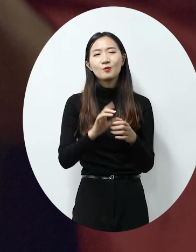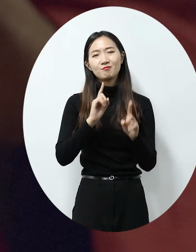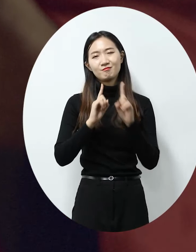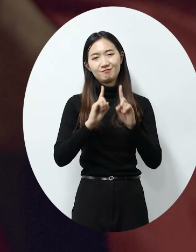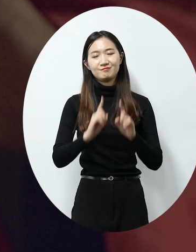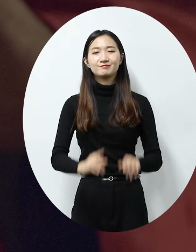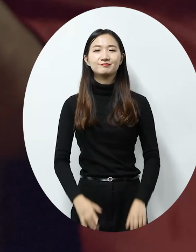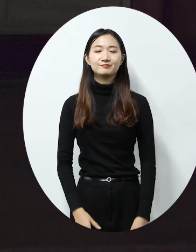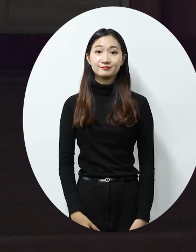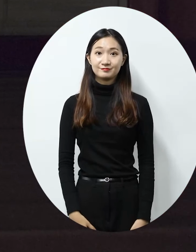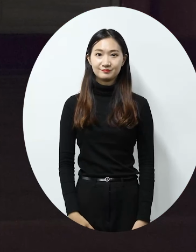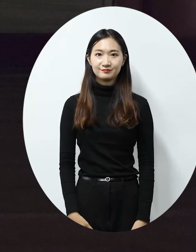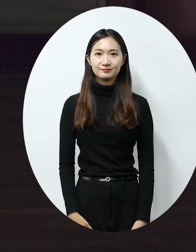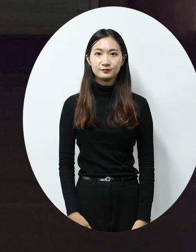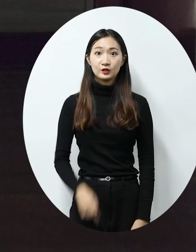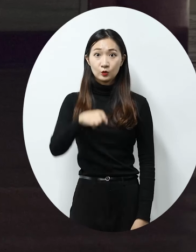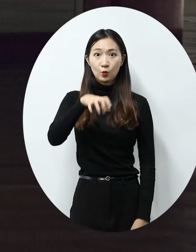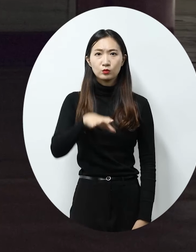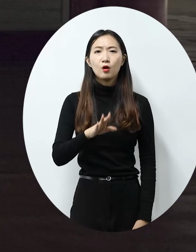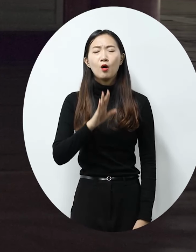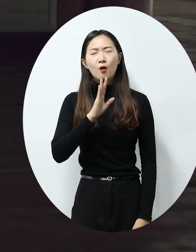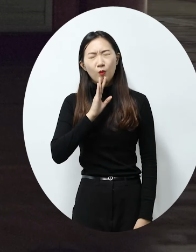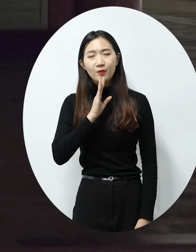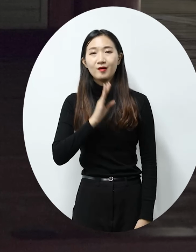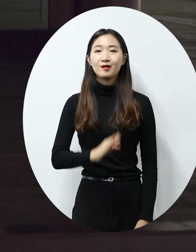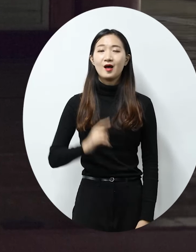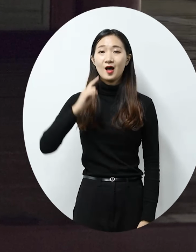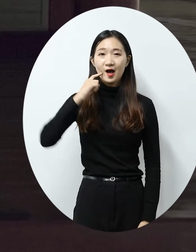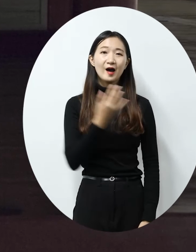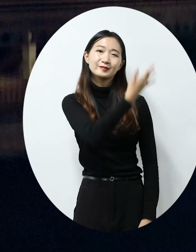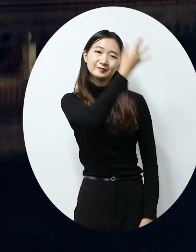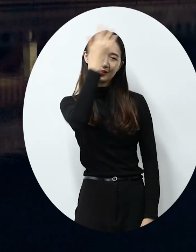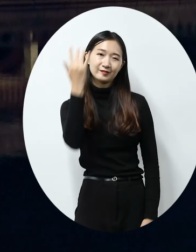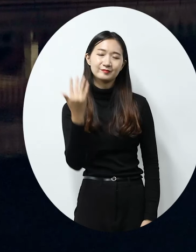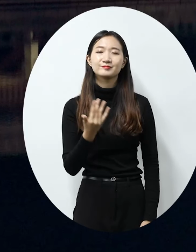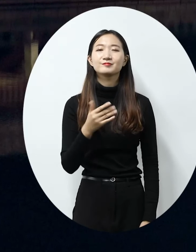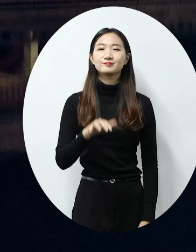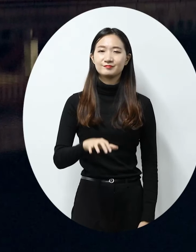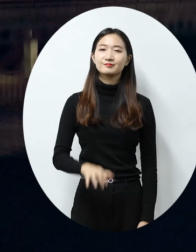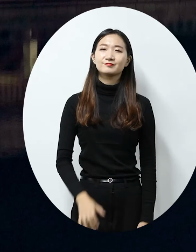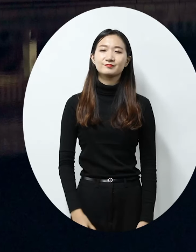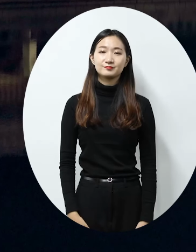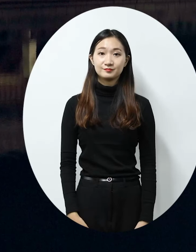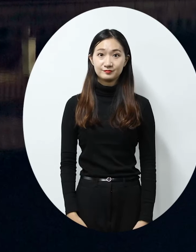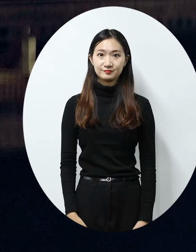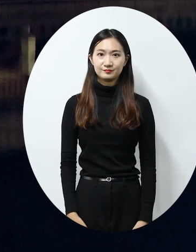말해봅니다 이곳은 정말 아름다운 곳이라고